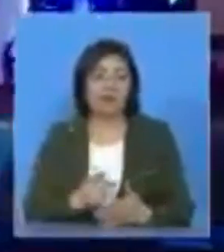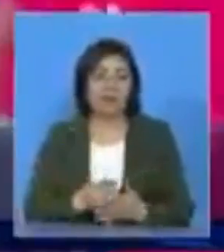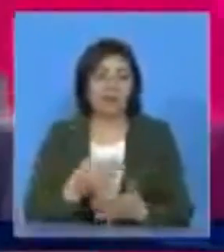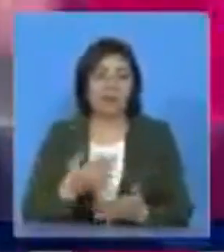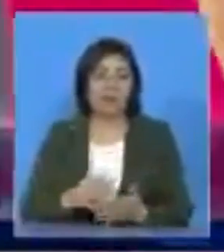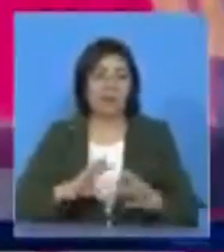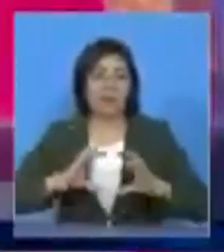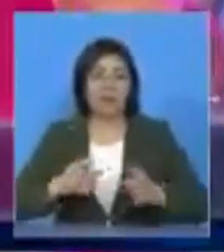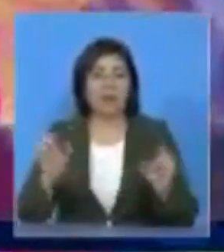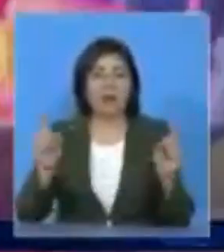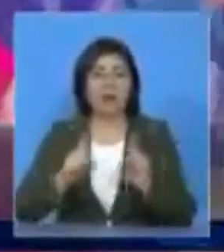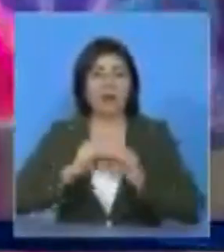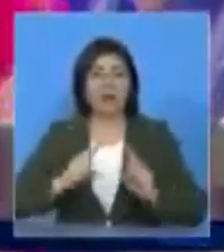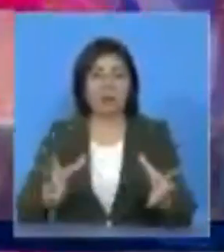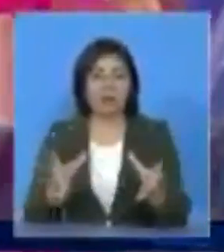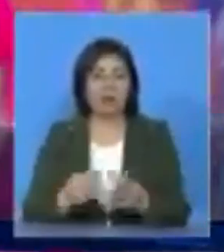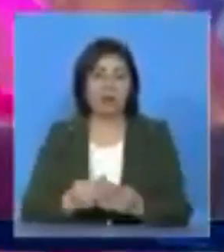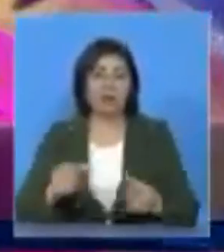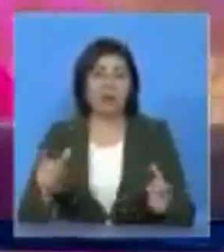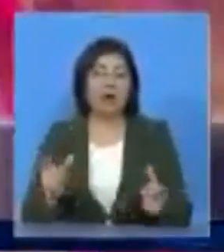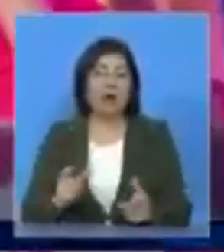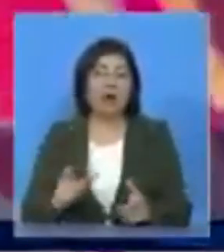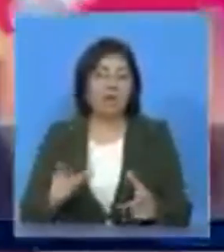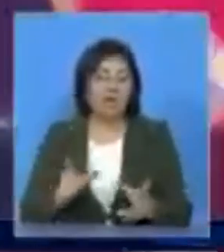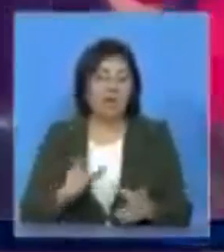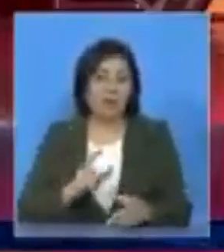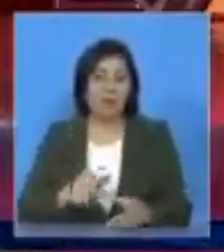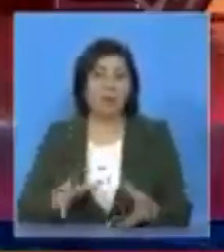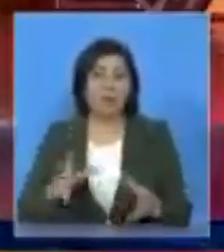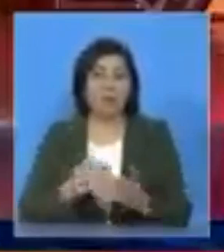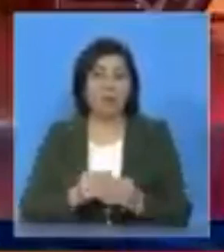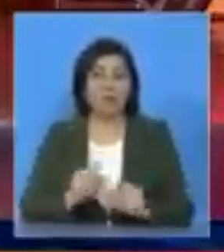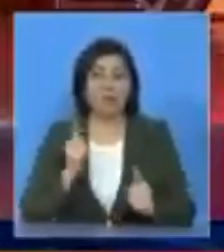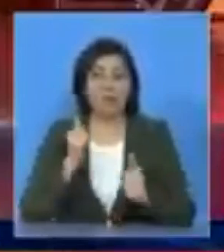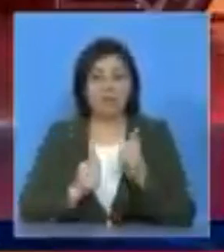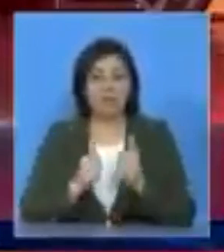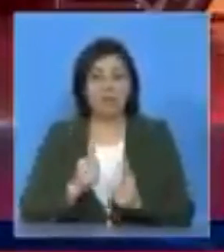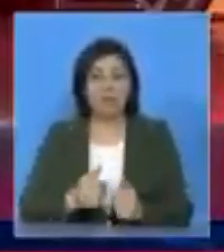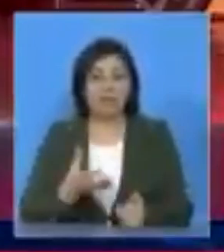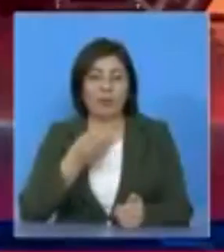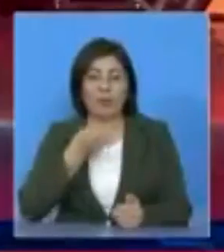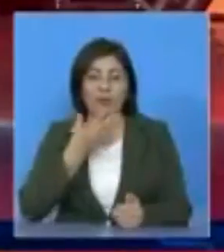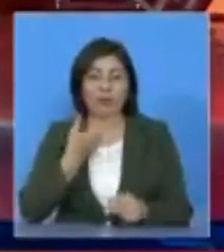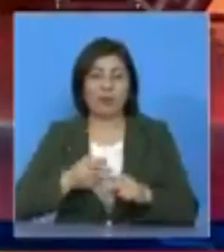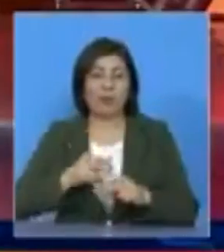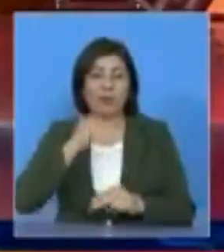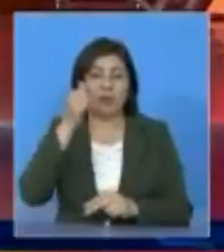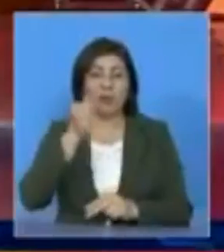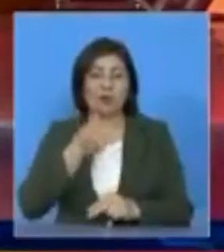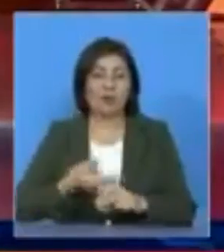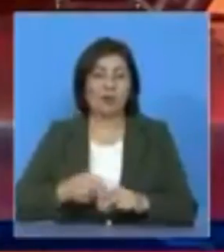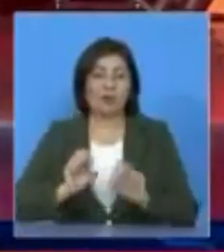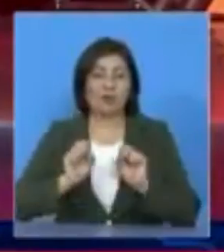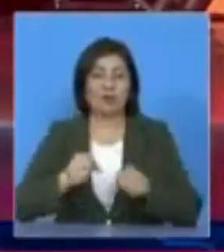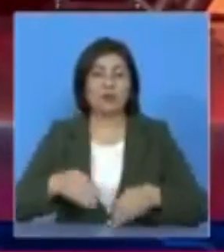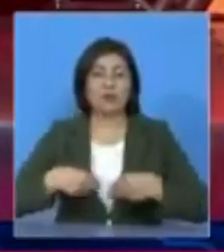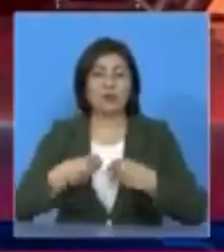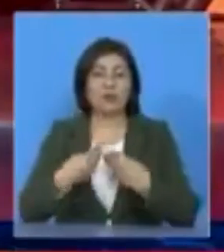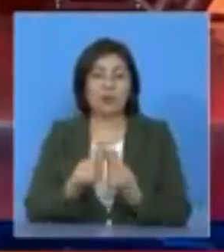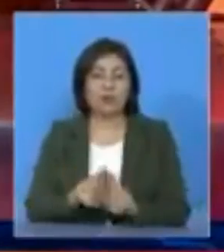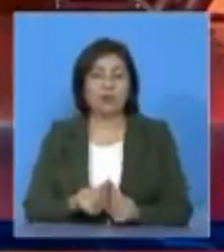традицией. Мировая звезда берет с собой на концерт участника фестиваля, который ему понравился. В этом году такая возможность